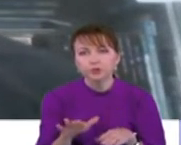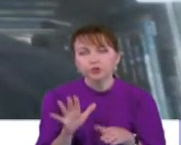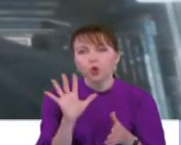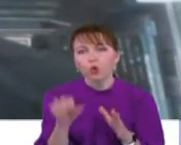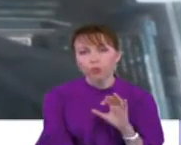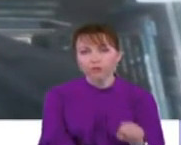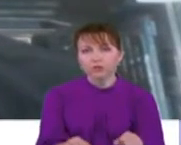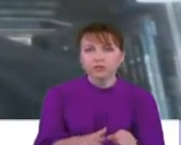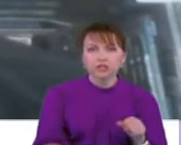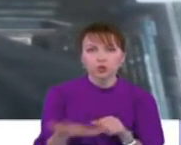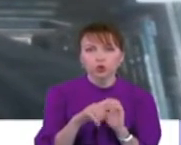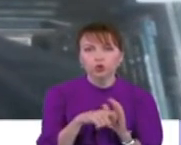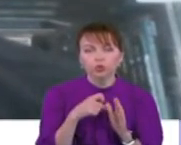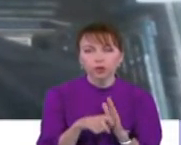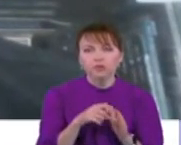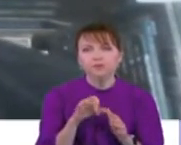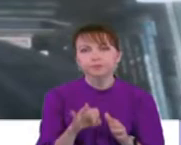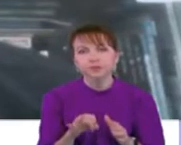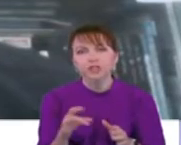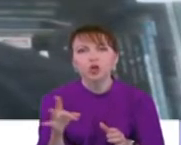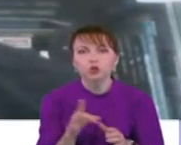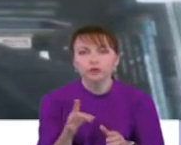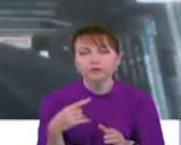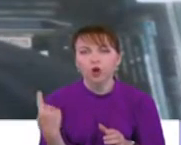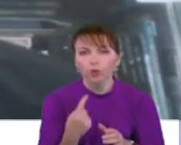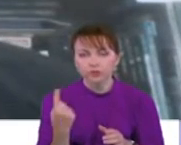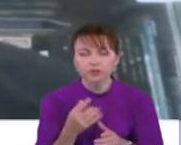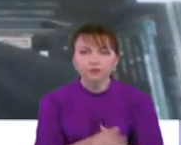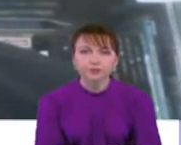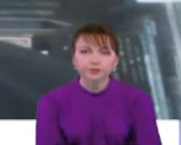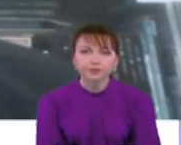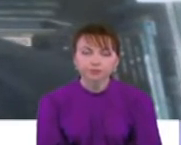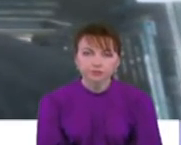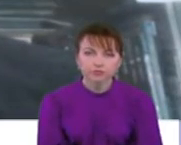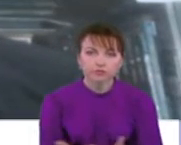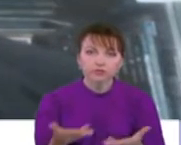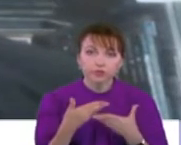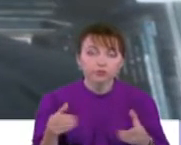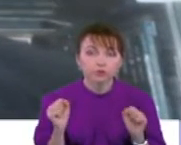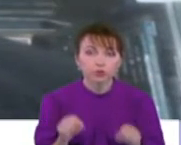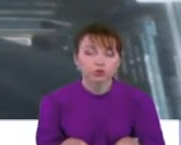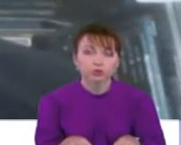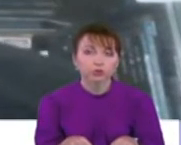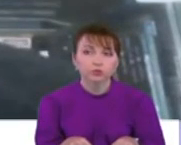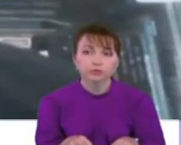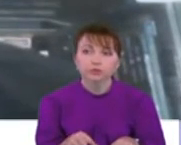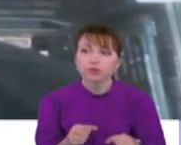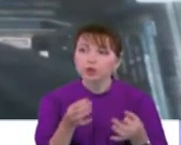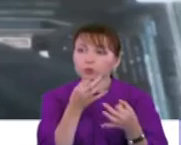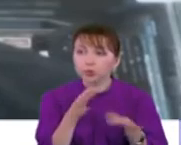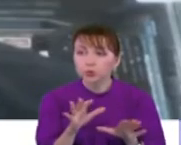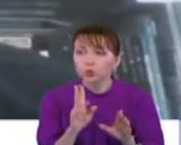окупованими територіями Донбасу та Ростовською областю. І ми можемо, будь-хто